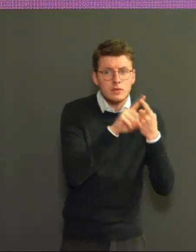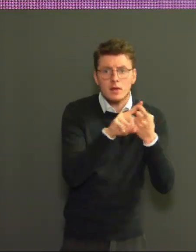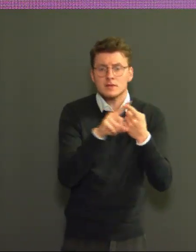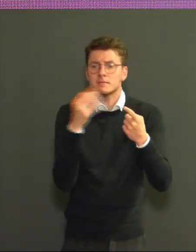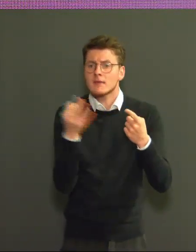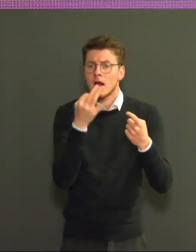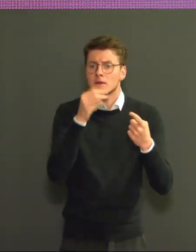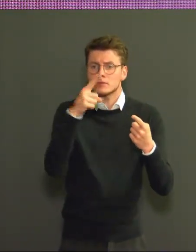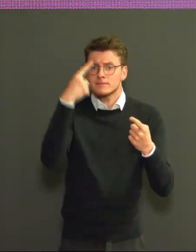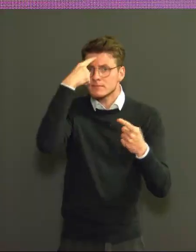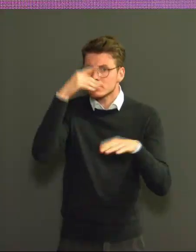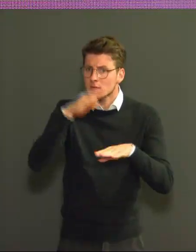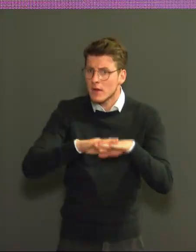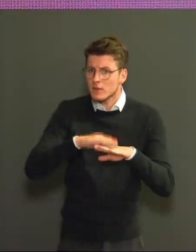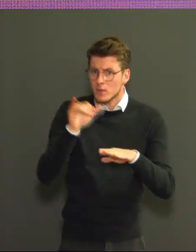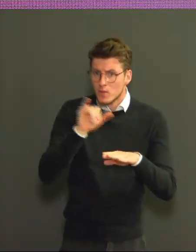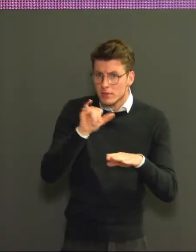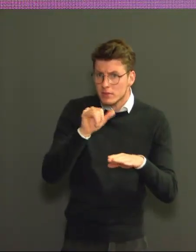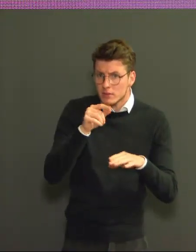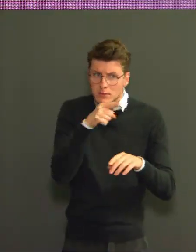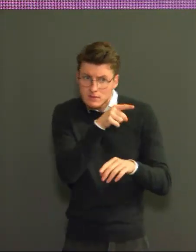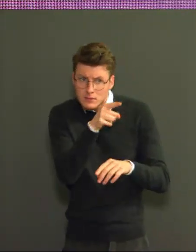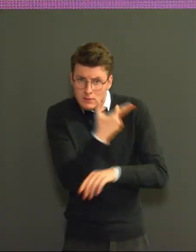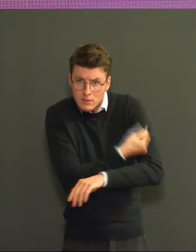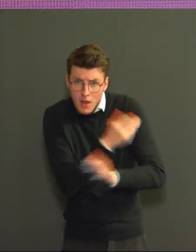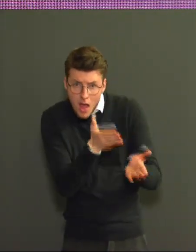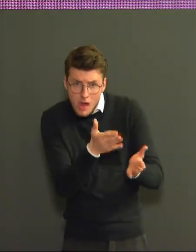de vaccinatiestatus van uw gezelschap.